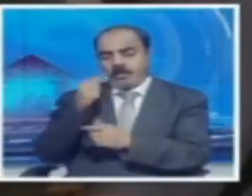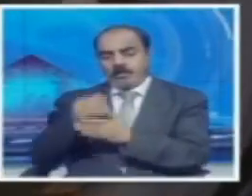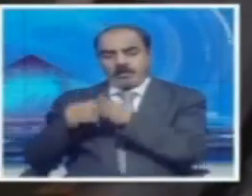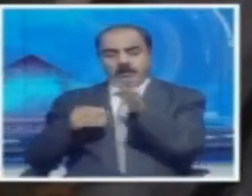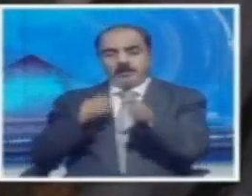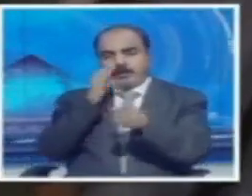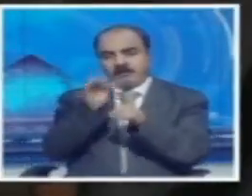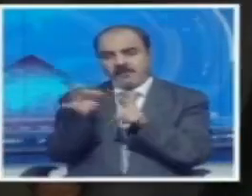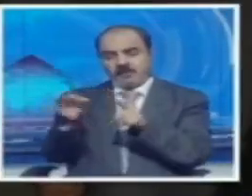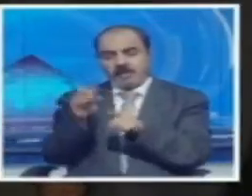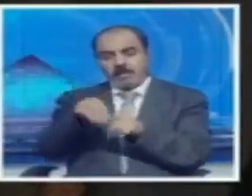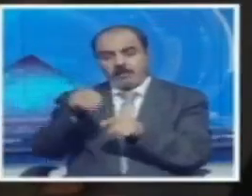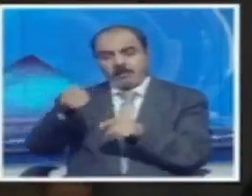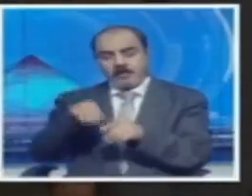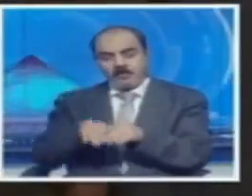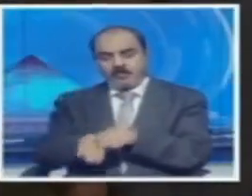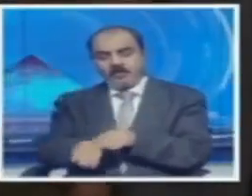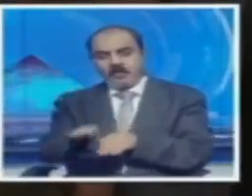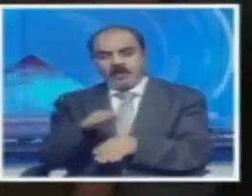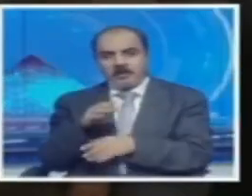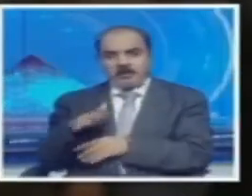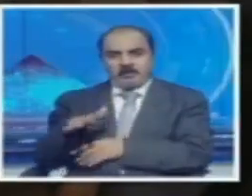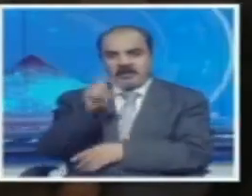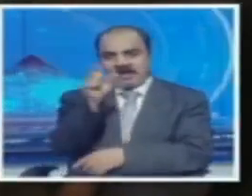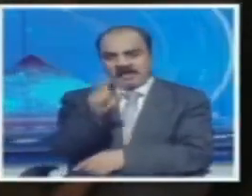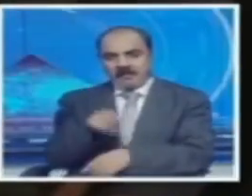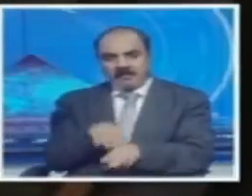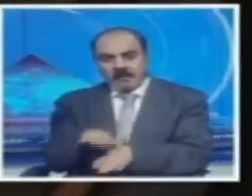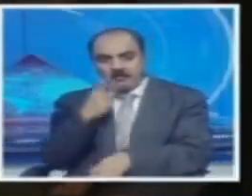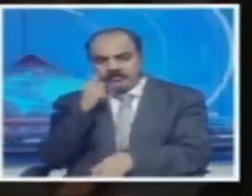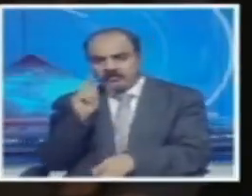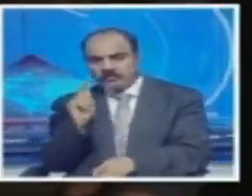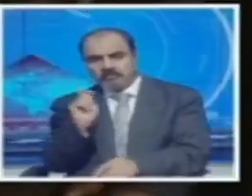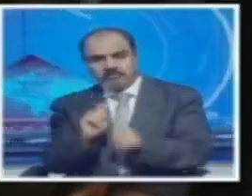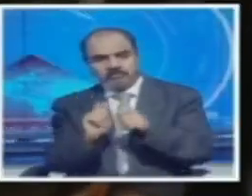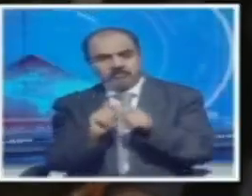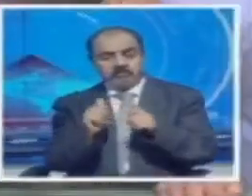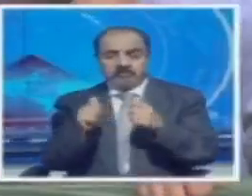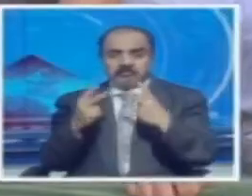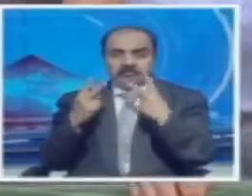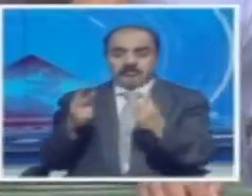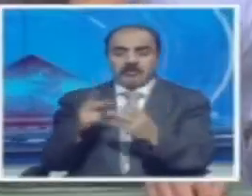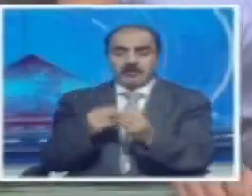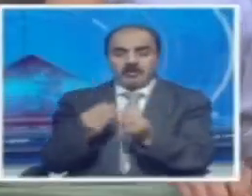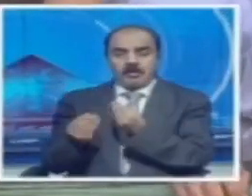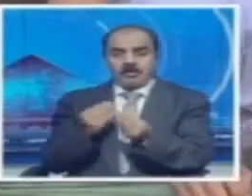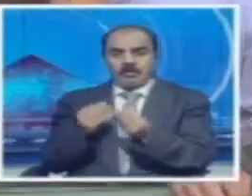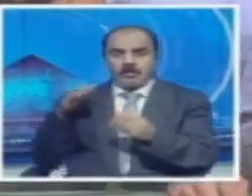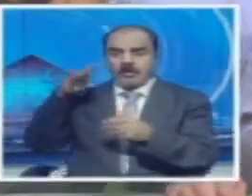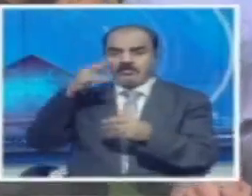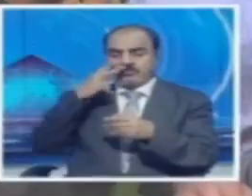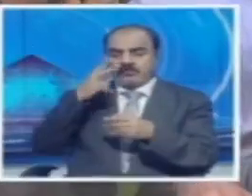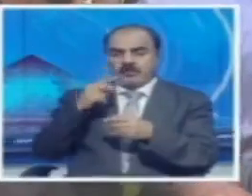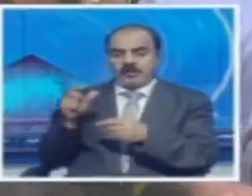كات مرورا بالنفق أسفل نهر النيل لمتابعة معدلات التنفيذ، كما تفقد المحطات السطحية بوادي